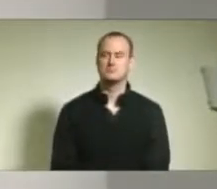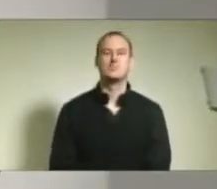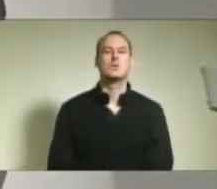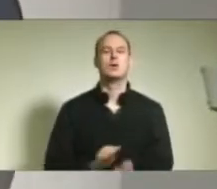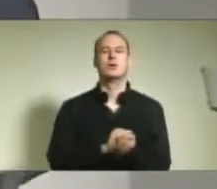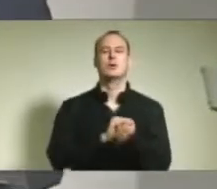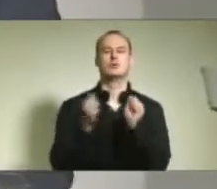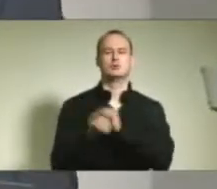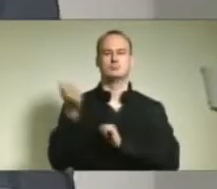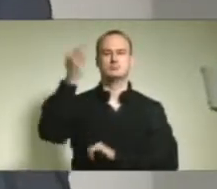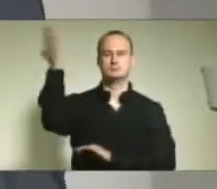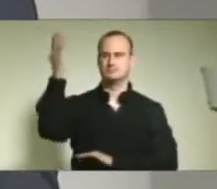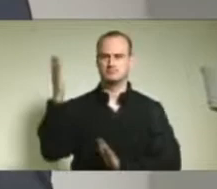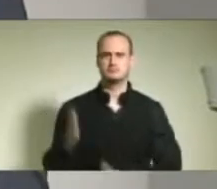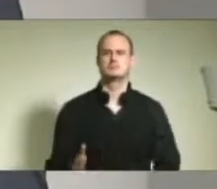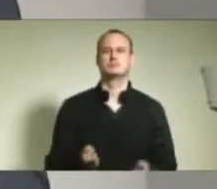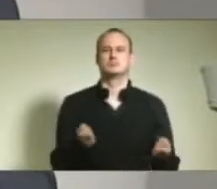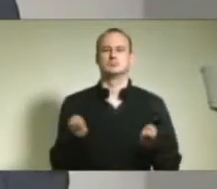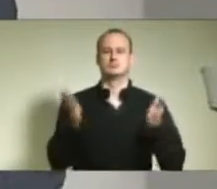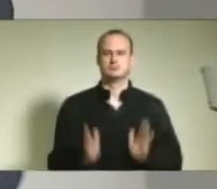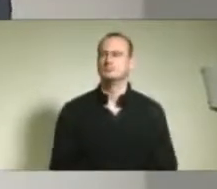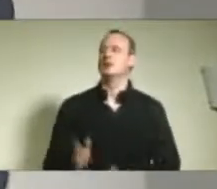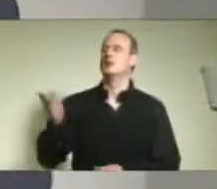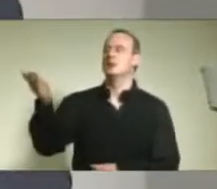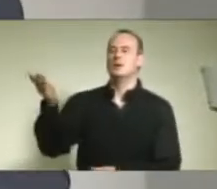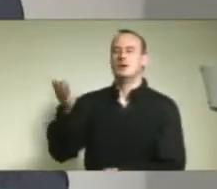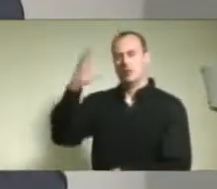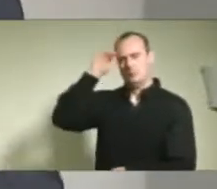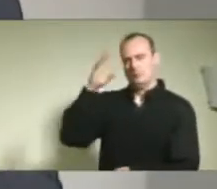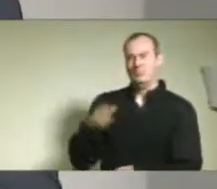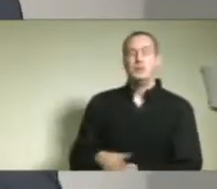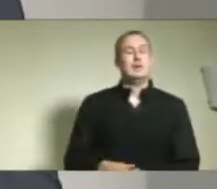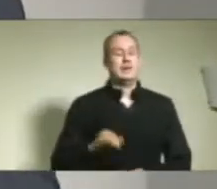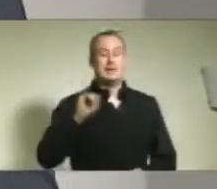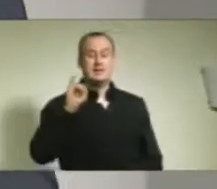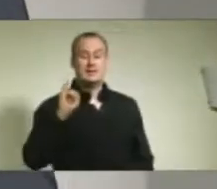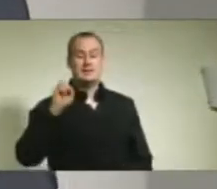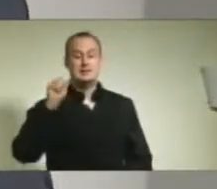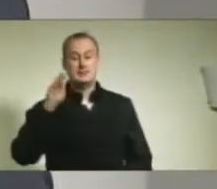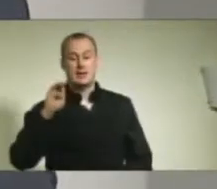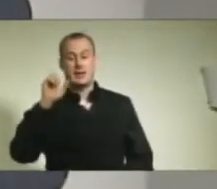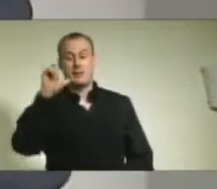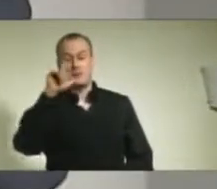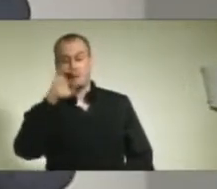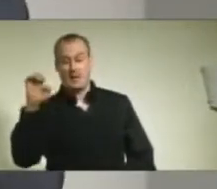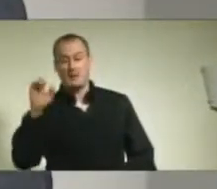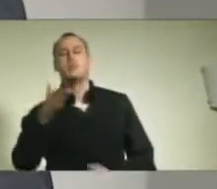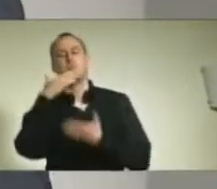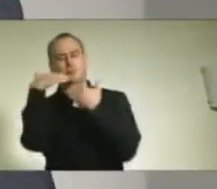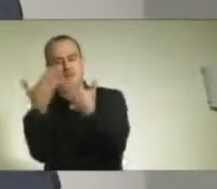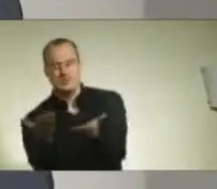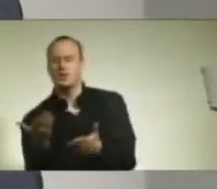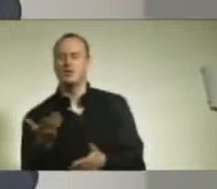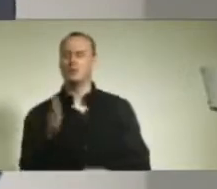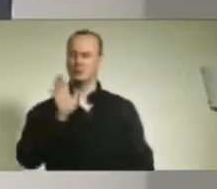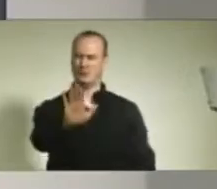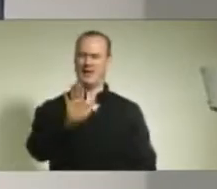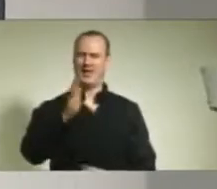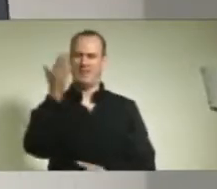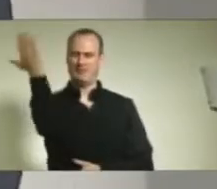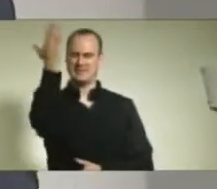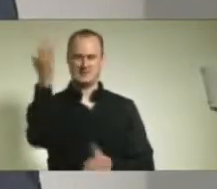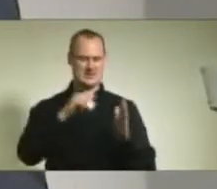Alors, merci Isabelle. Je pense qu'en début de ta présentation, c'était vraiment les aspects qui sont